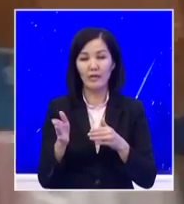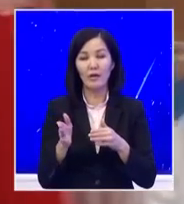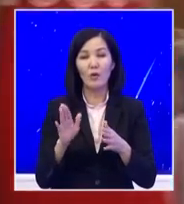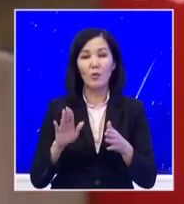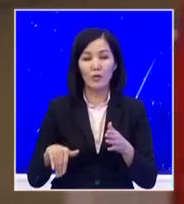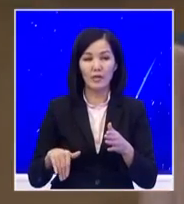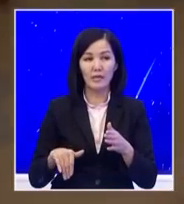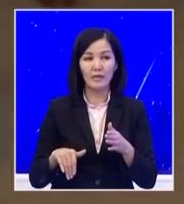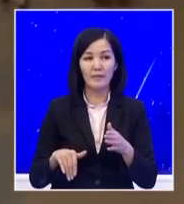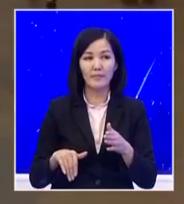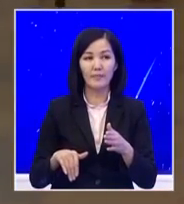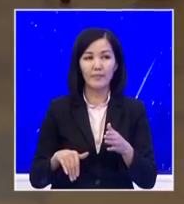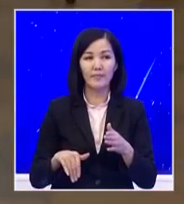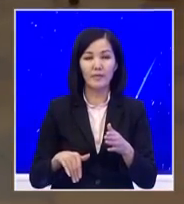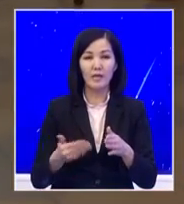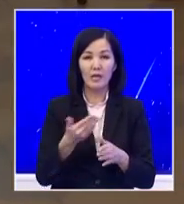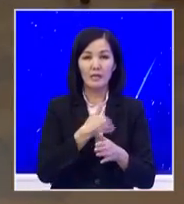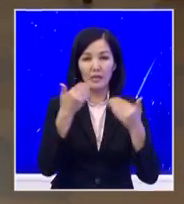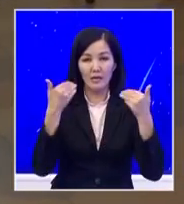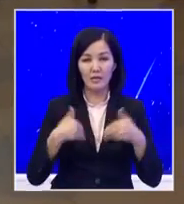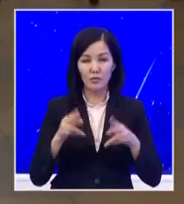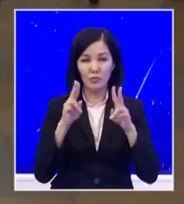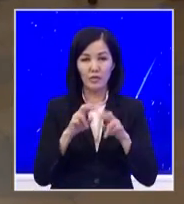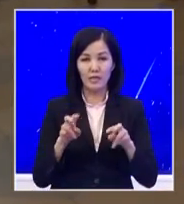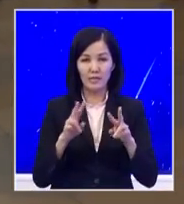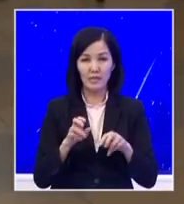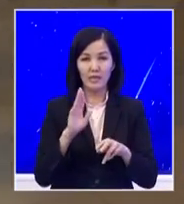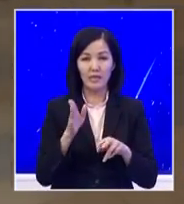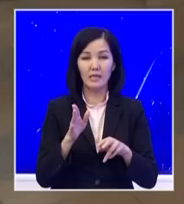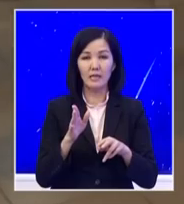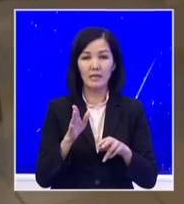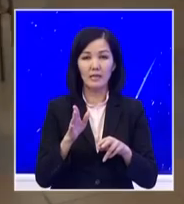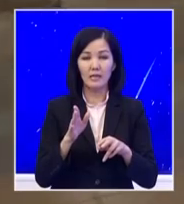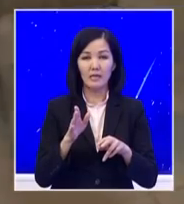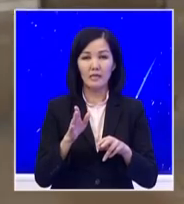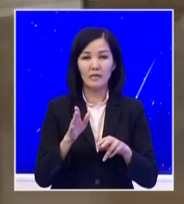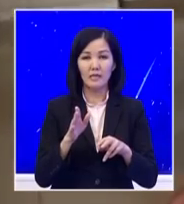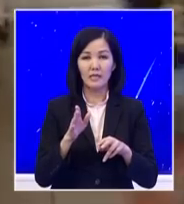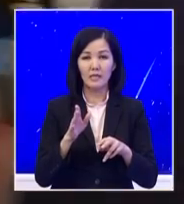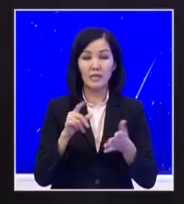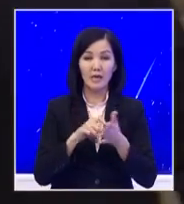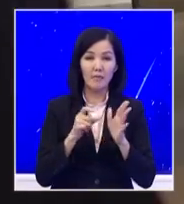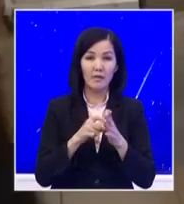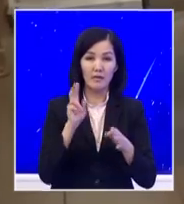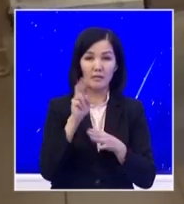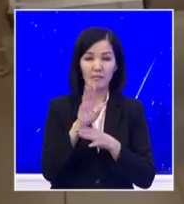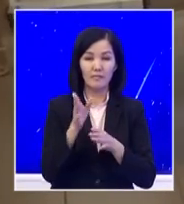қарай дене қызуларын өлшетеді де сынақ тапсыратын кабинеттеріне жол тартады.